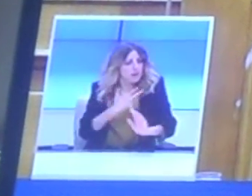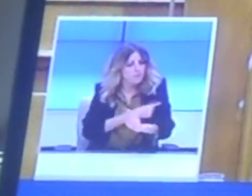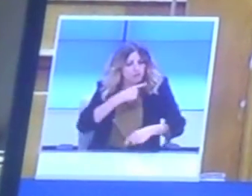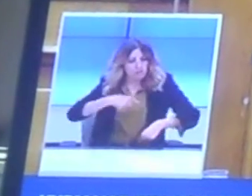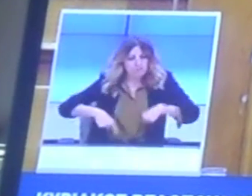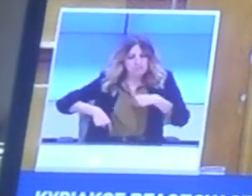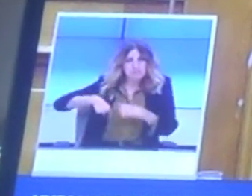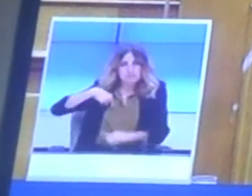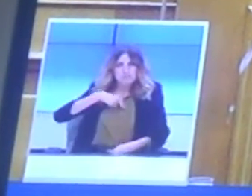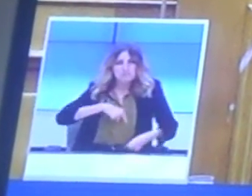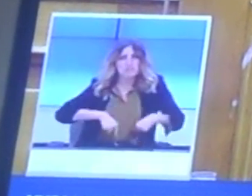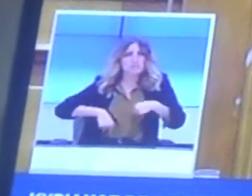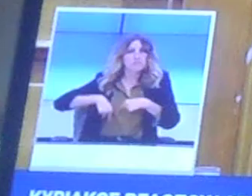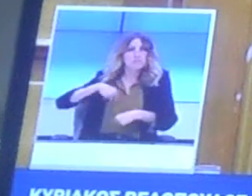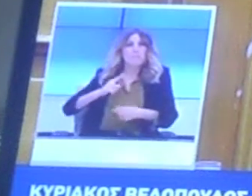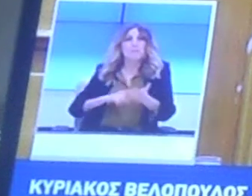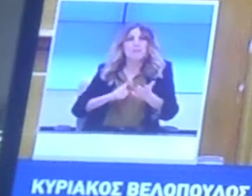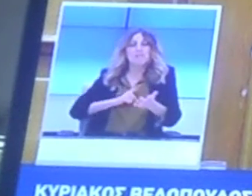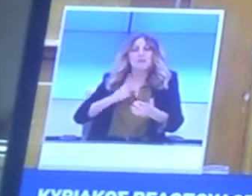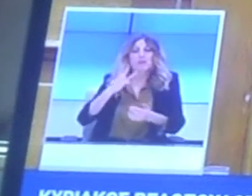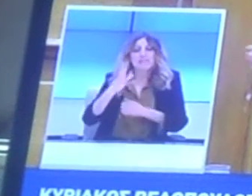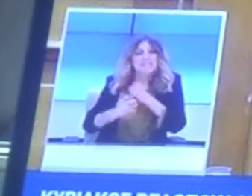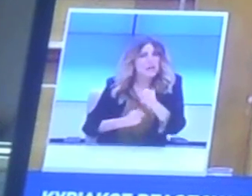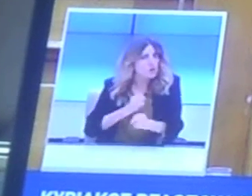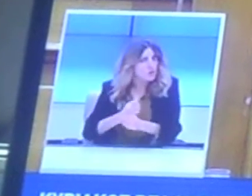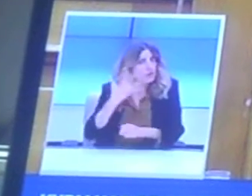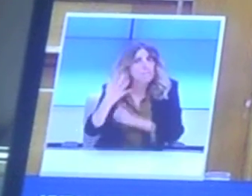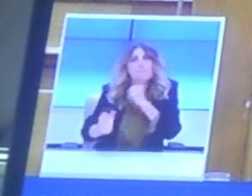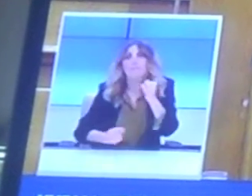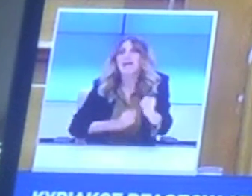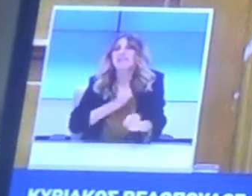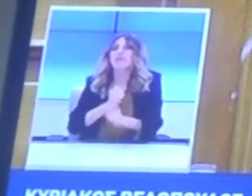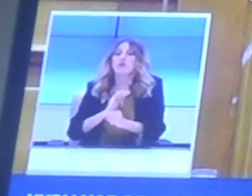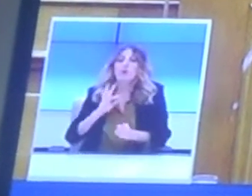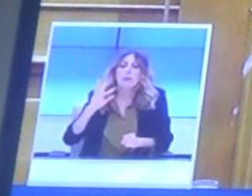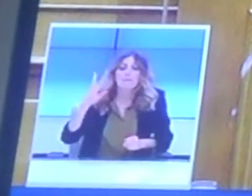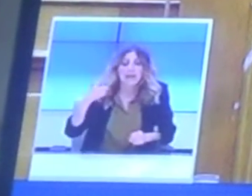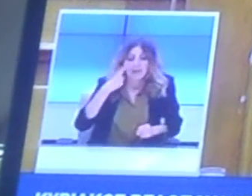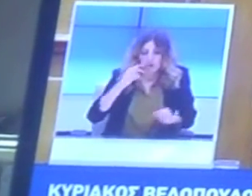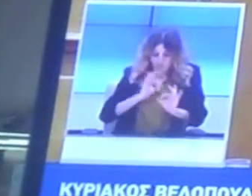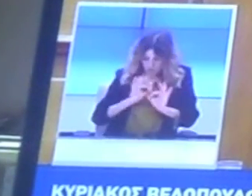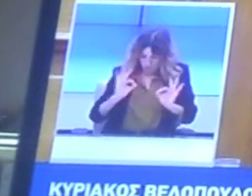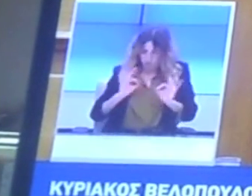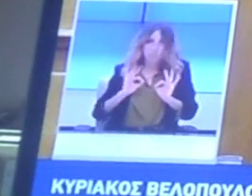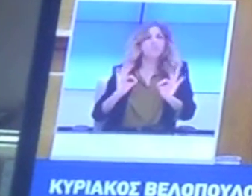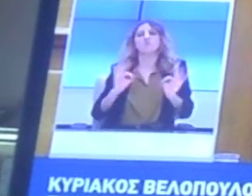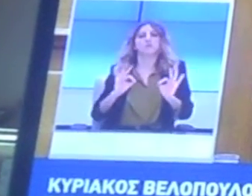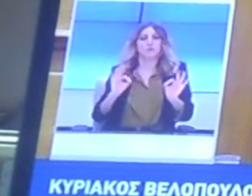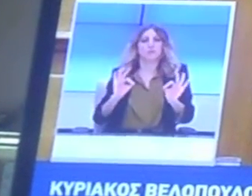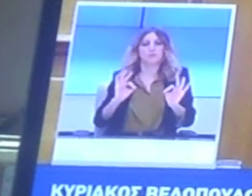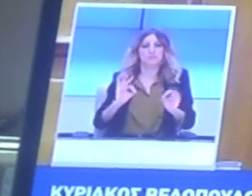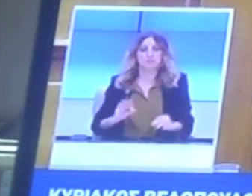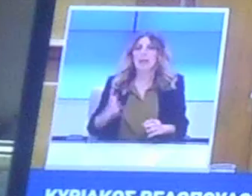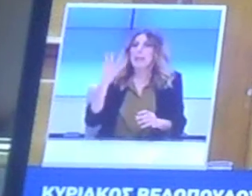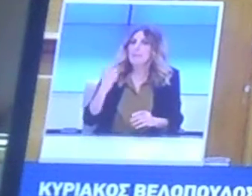αμέσως. Θα δώσω και ένα παράδειγμα. Την υπόθεση της Κοντεργκόν. Είναι μια ολόκληρη ιστορία, η Κοντεργκόν, ένα φάρμακο είναι,